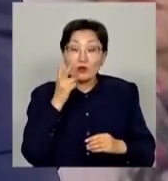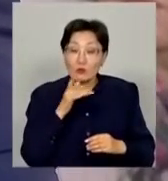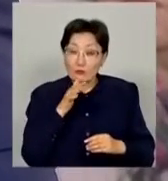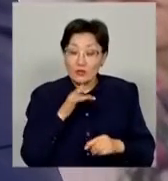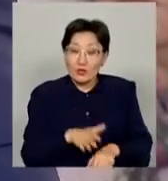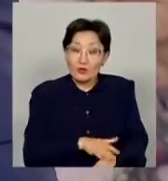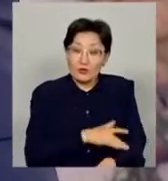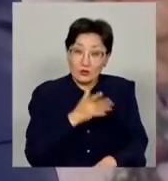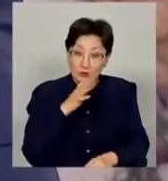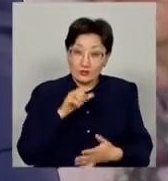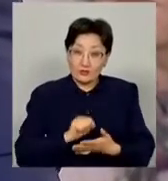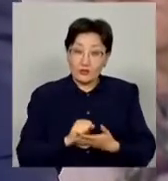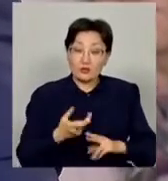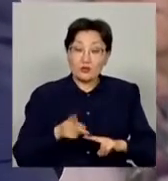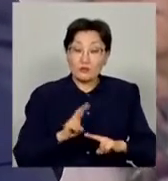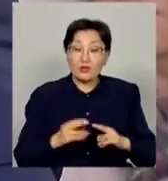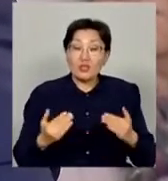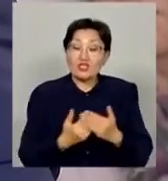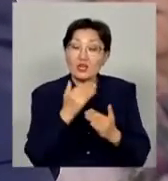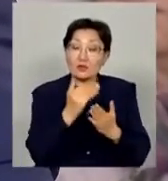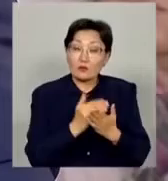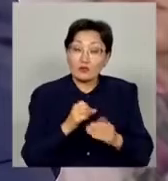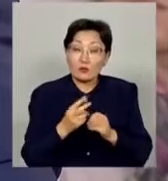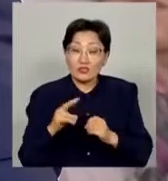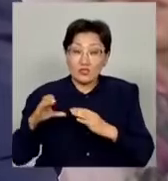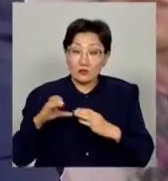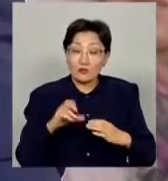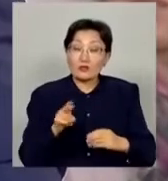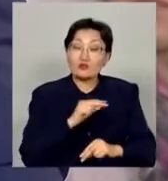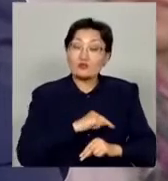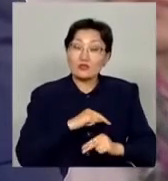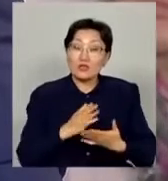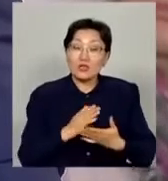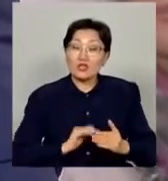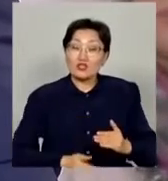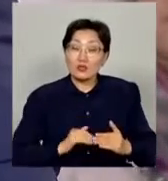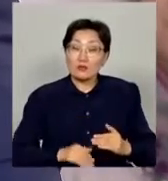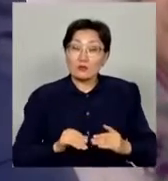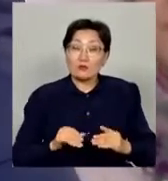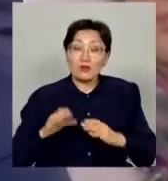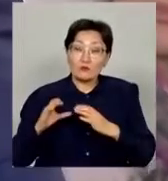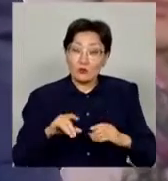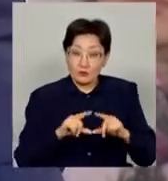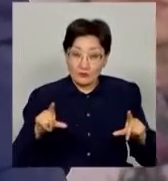уақыт болып тұр қазір. Сол бойынша жаңа расписание әзірлейді. 17-ші маршрутта кім жұмыс істейді? Частный перевозчик. Аты не?